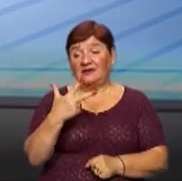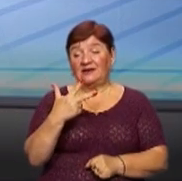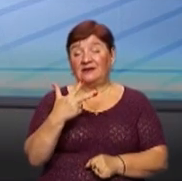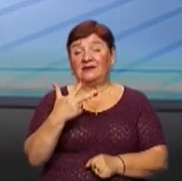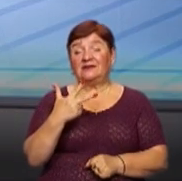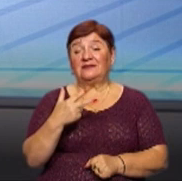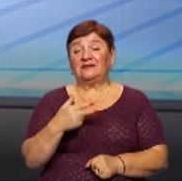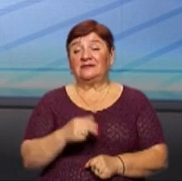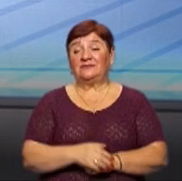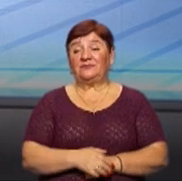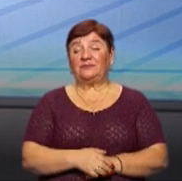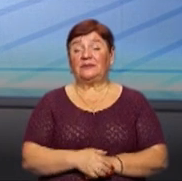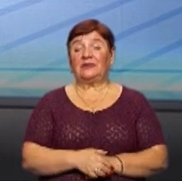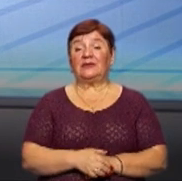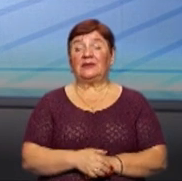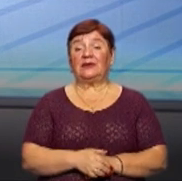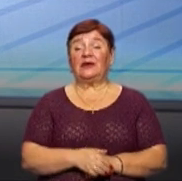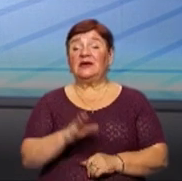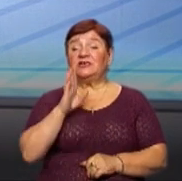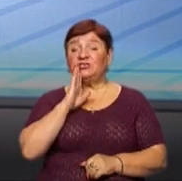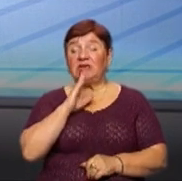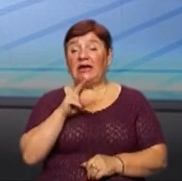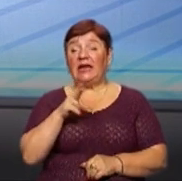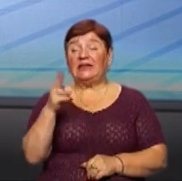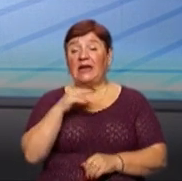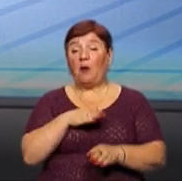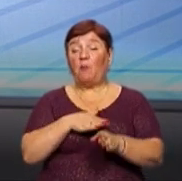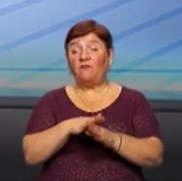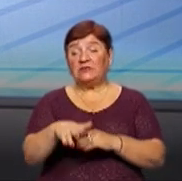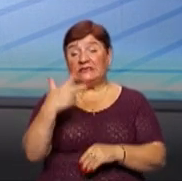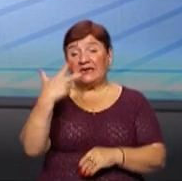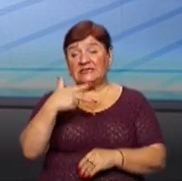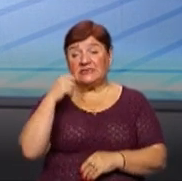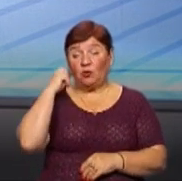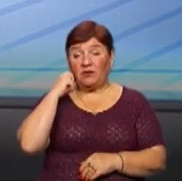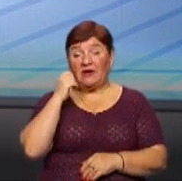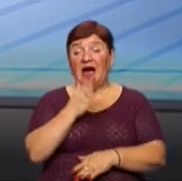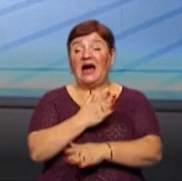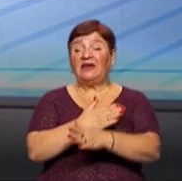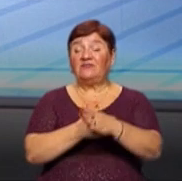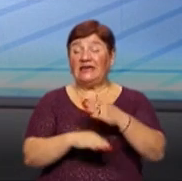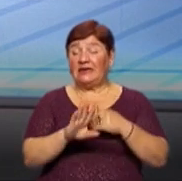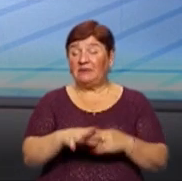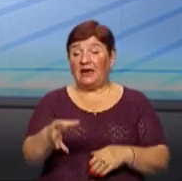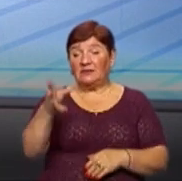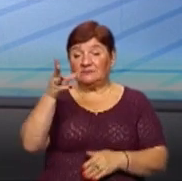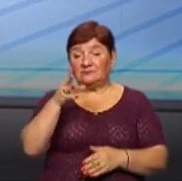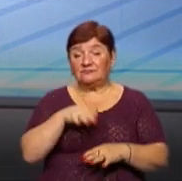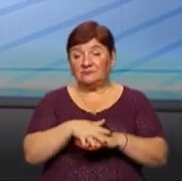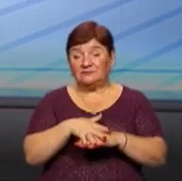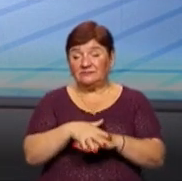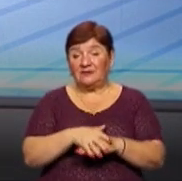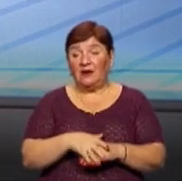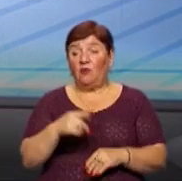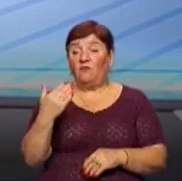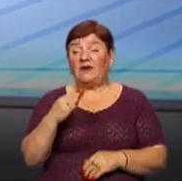так, я почула, що 28, 23 роки. Ну, жінці треба для повного, це 30 років стаж, ну, але інвалідність, вона зараховується. Але,